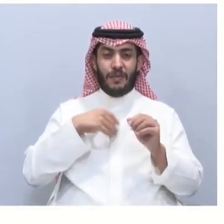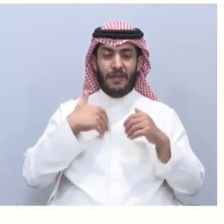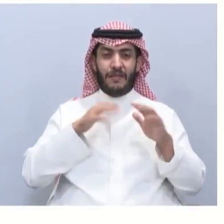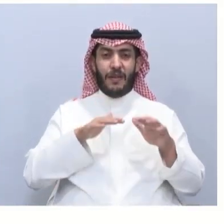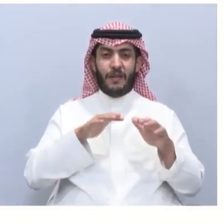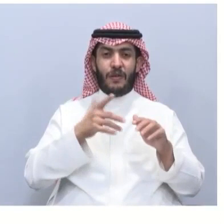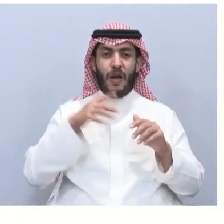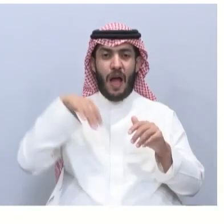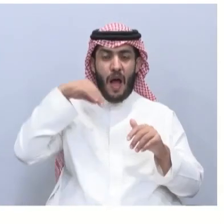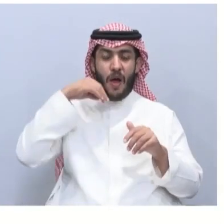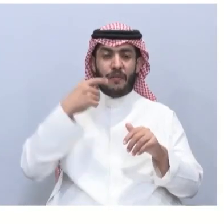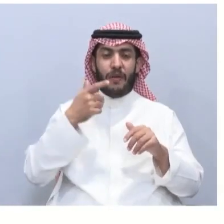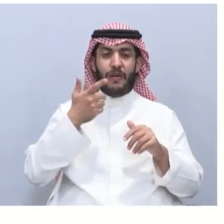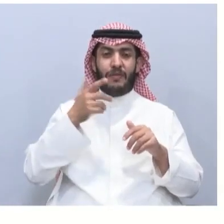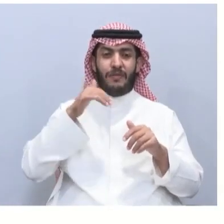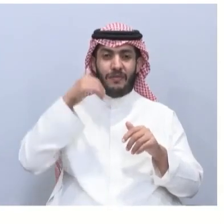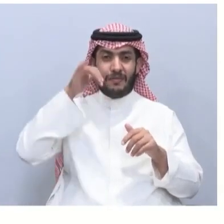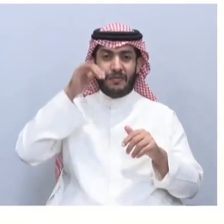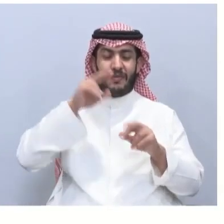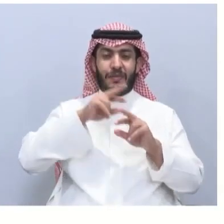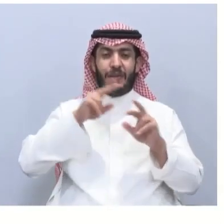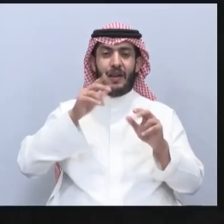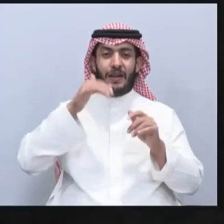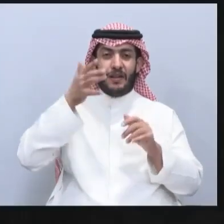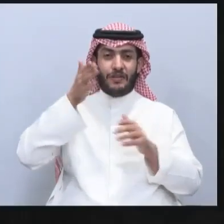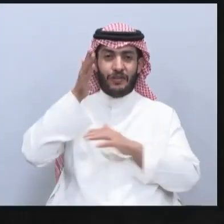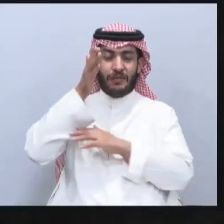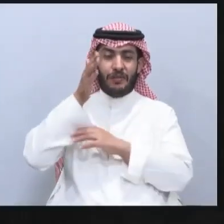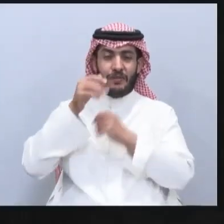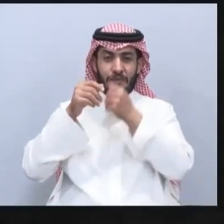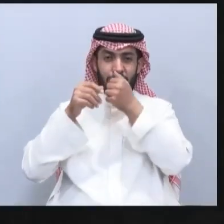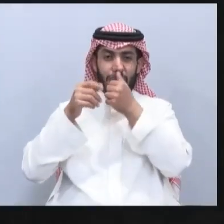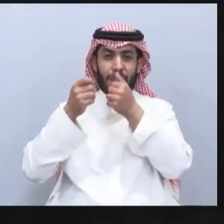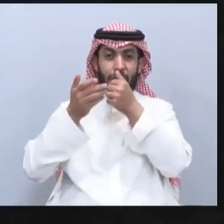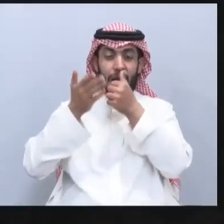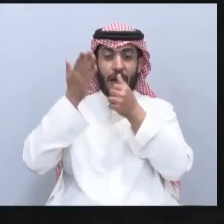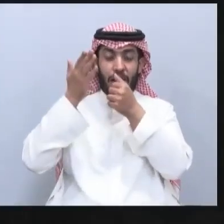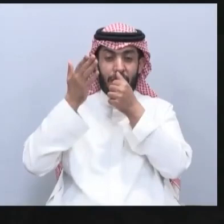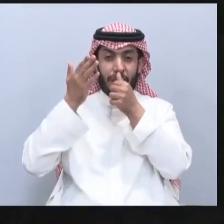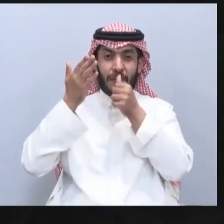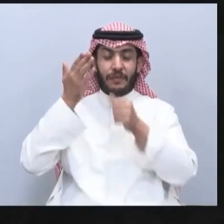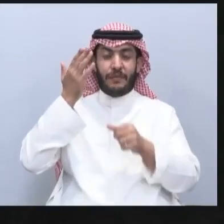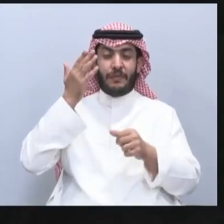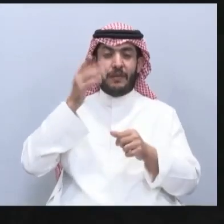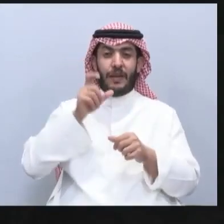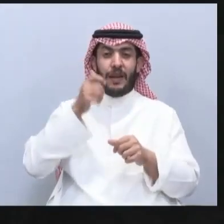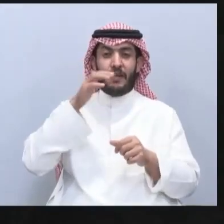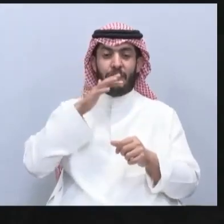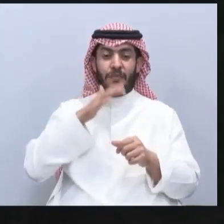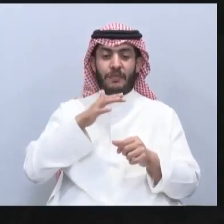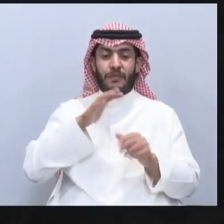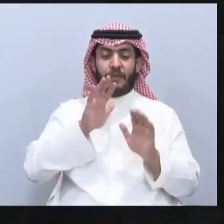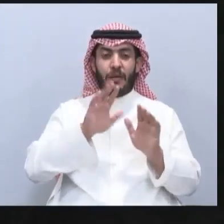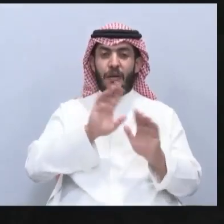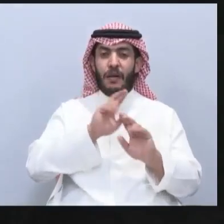شات او خروف او او شيء من الابل الغاليه الثمن فالنبي صلى الله عليه وسلم